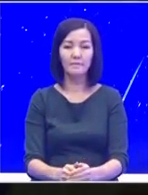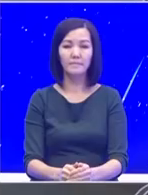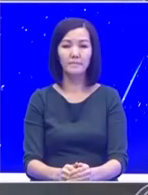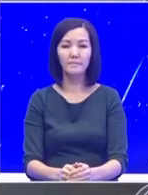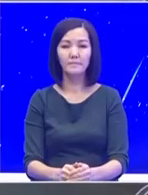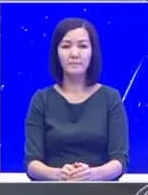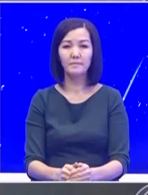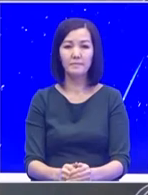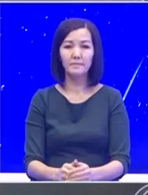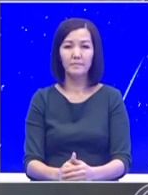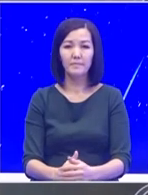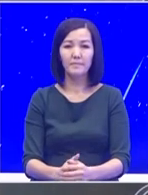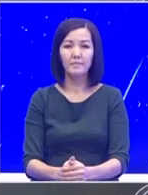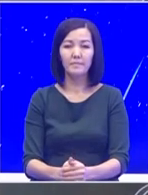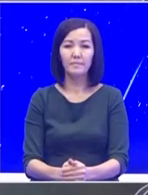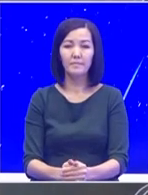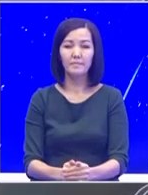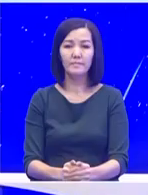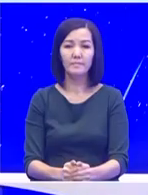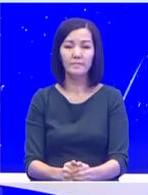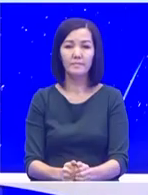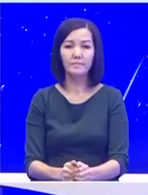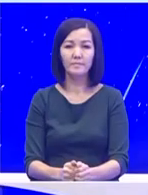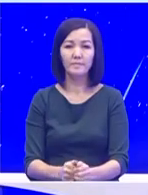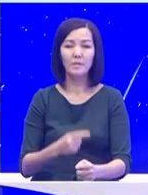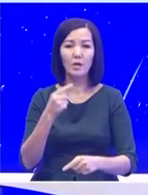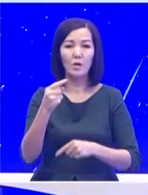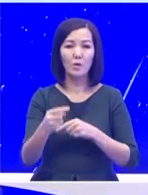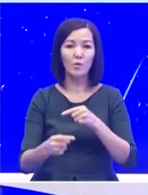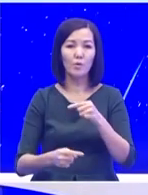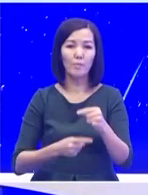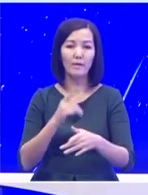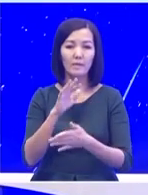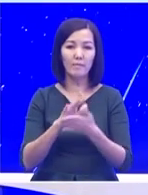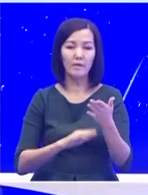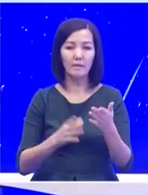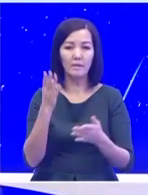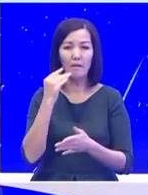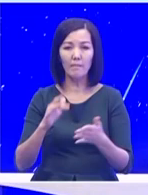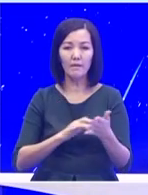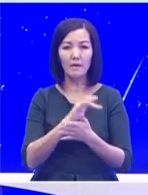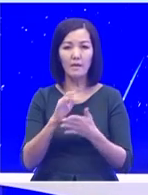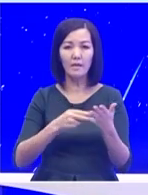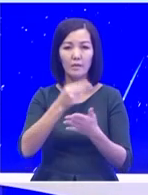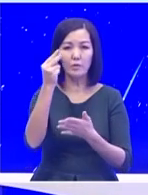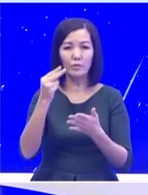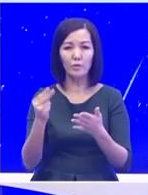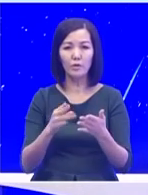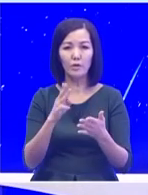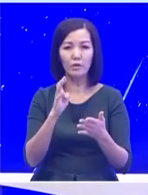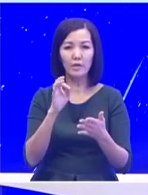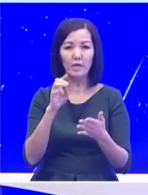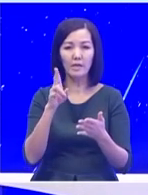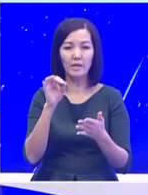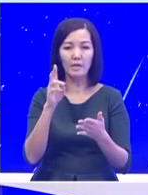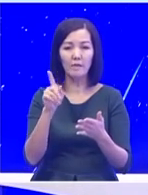Жетісу телеарнасы, Талғар ауданынан. Ұрпақ сабақтастығы. Алматы қаласында танымал суретші Жаңатай Шәрденов